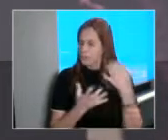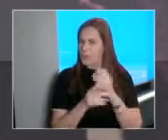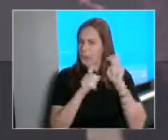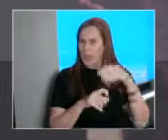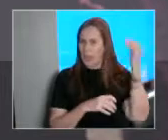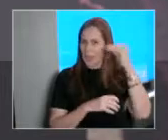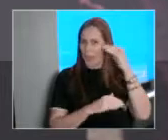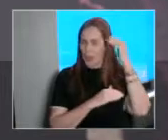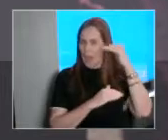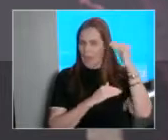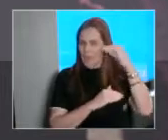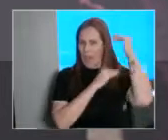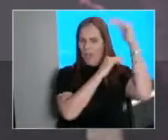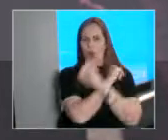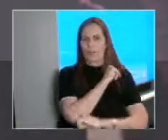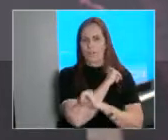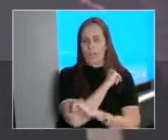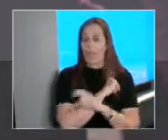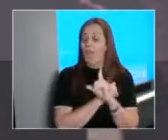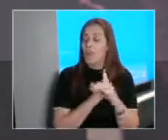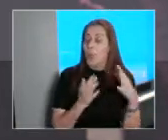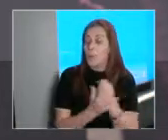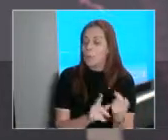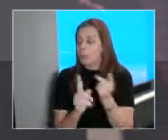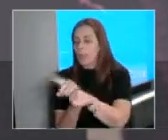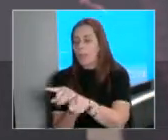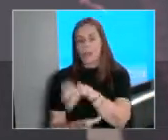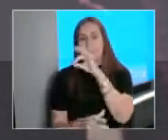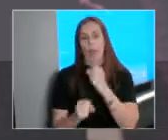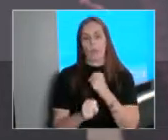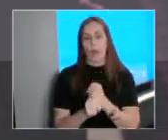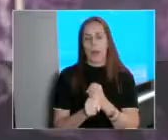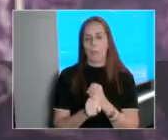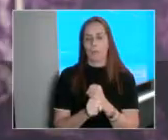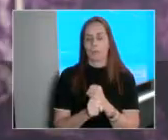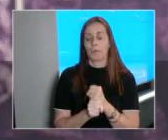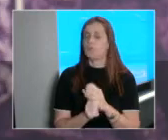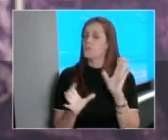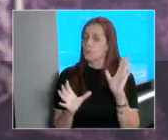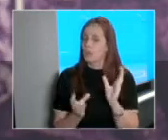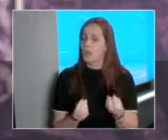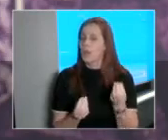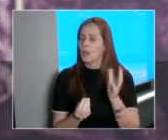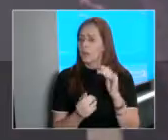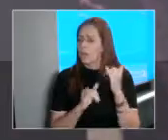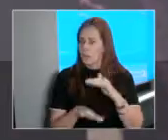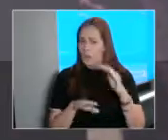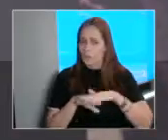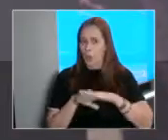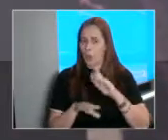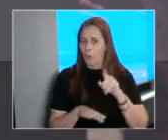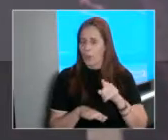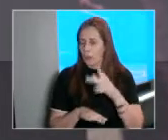להגיע לאקדמיה, אבל לא מצליחים לתרגם את זה לתעסוקה אחר כך. הכנסנו את הנושא של התמחות, אינטרנשיפ,